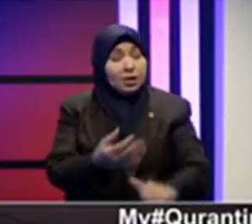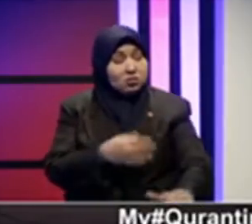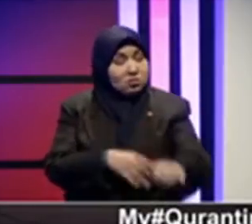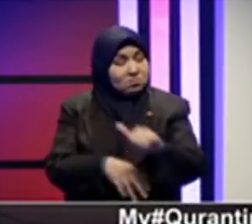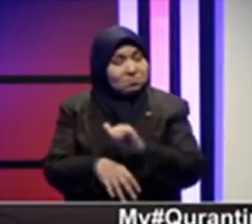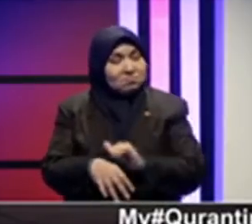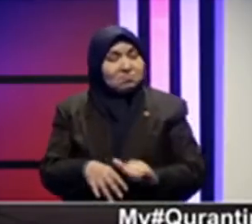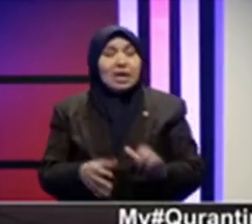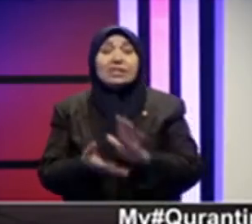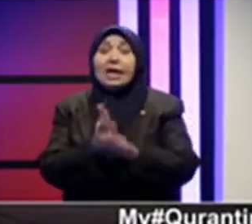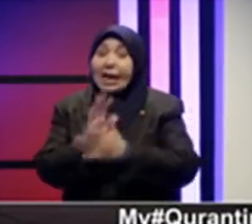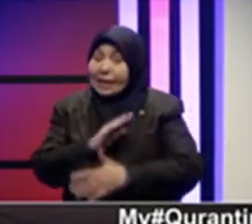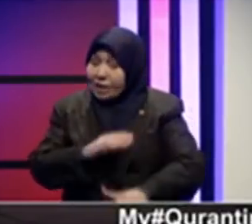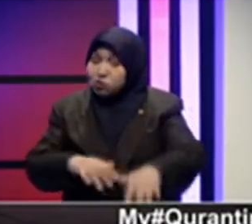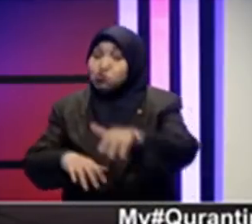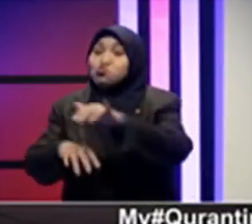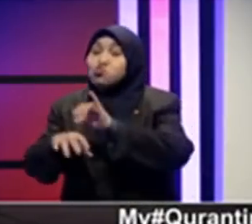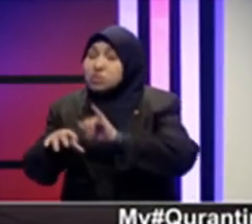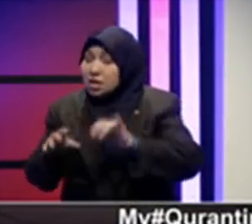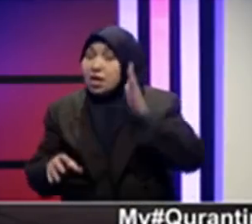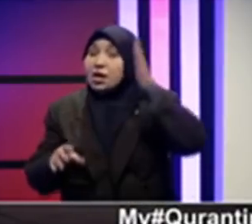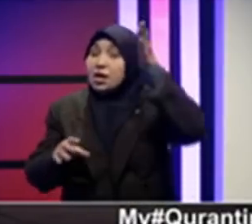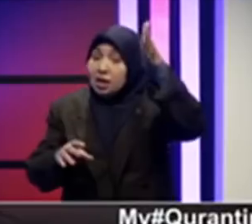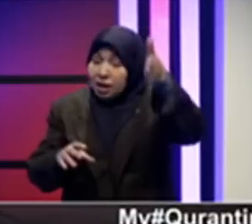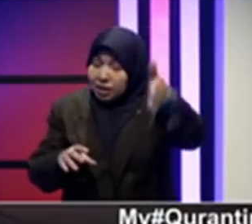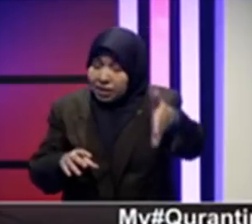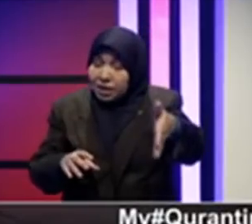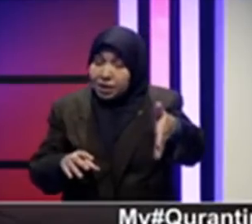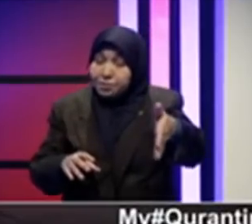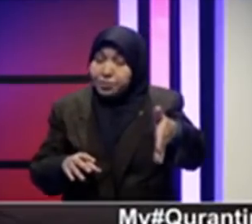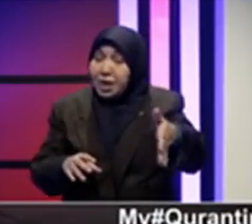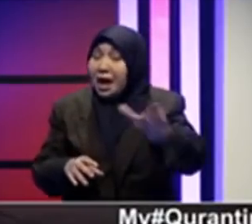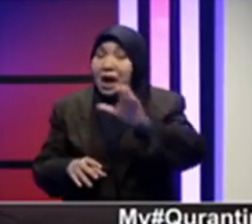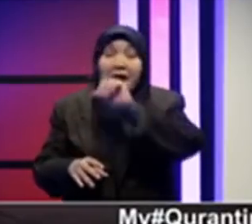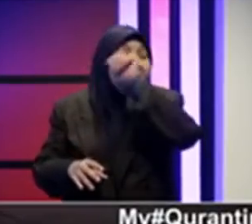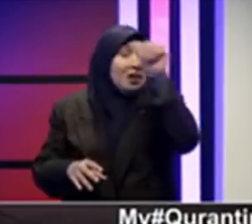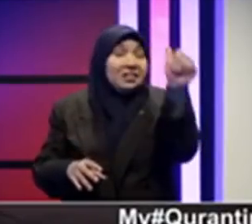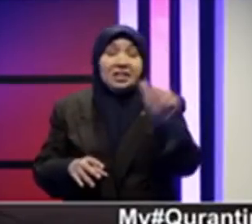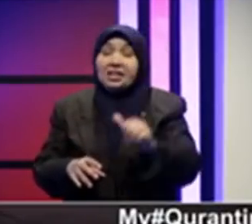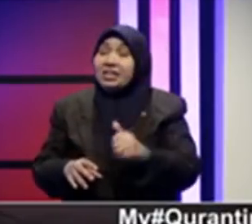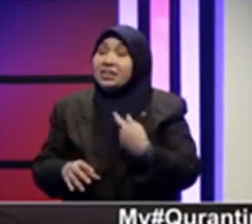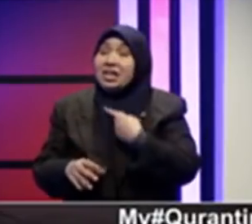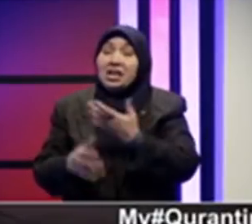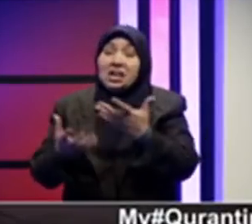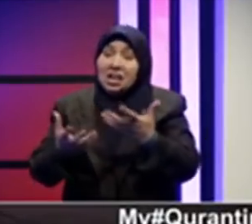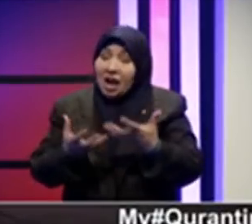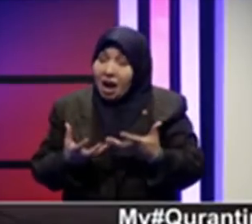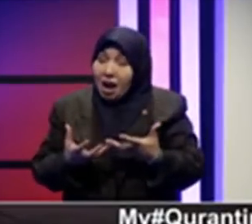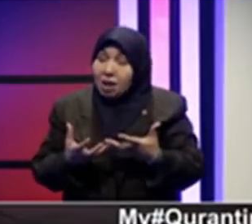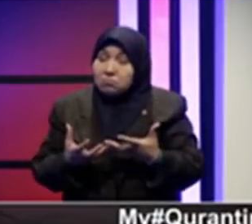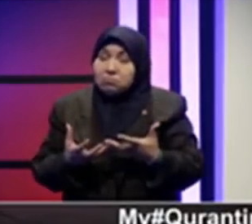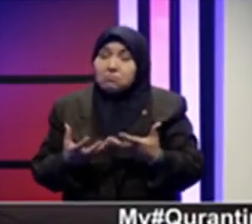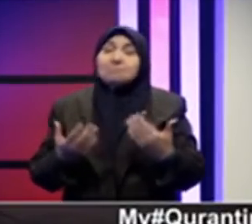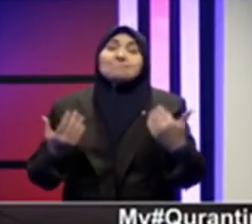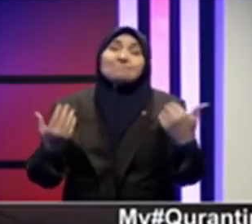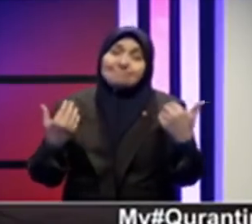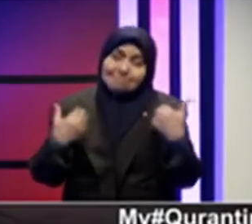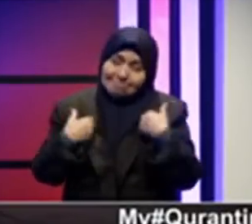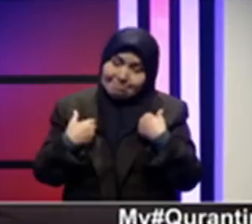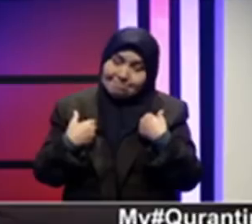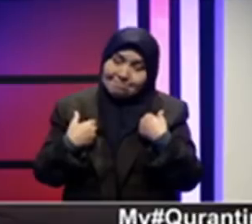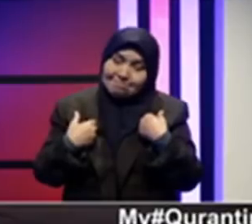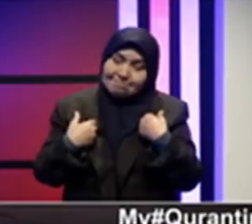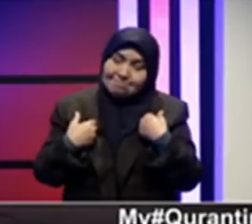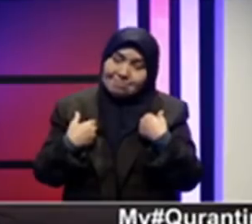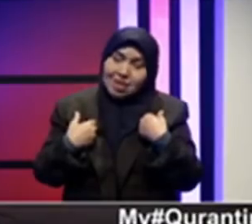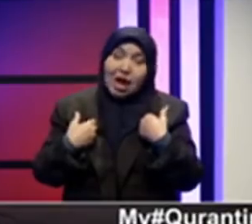Ya, di sana nanti, ya, ma tashtahi, apa saja yang diinginkan oleh dirimu, ya, akan ada. Ya, selama ini di